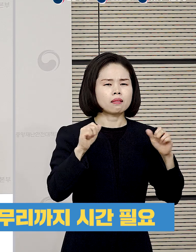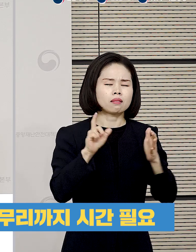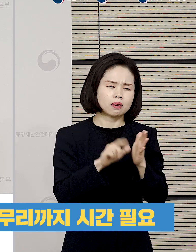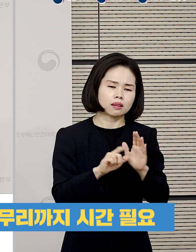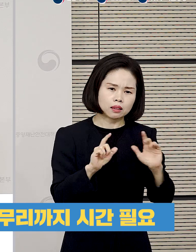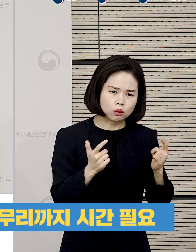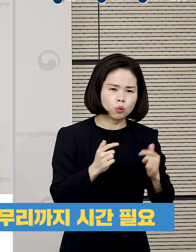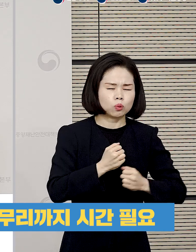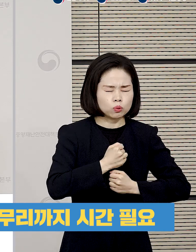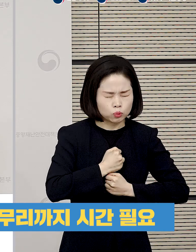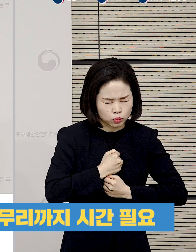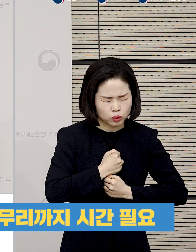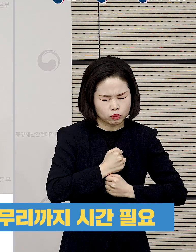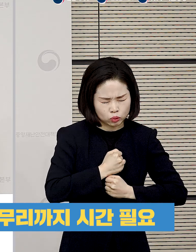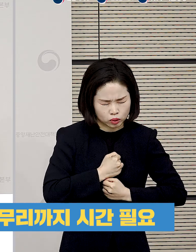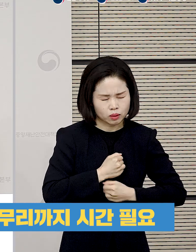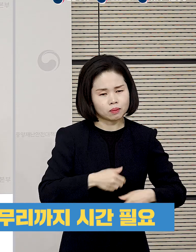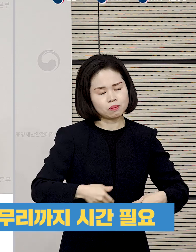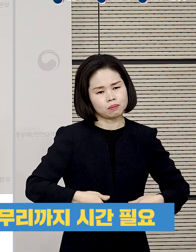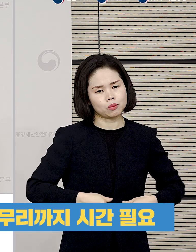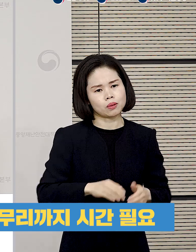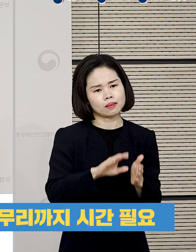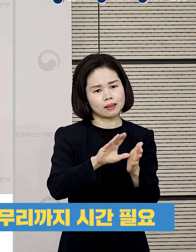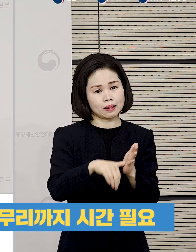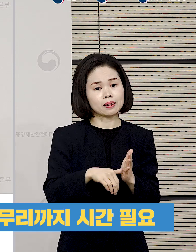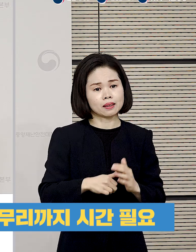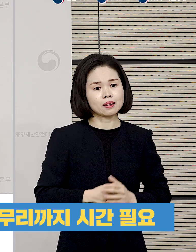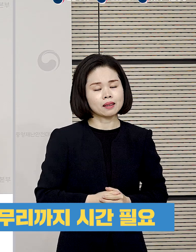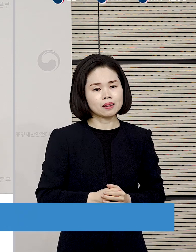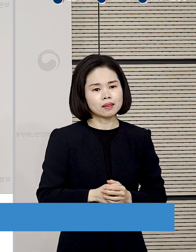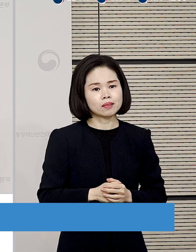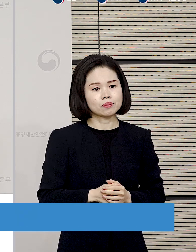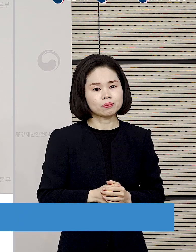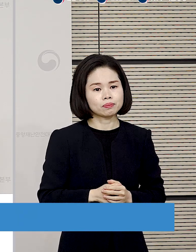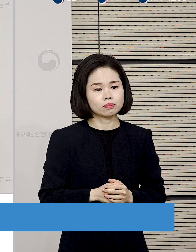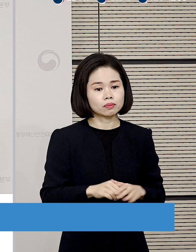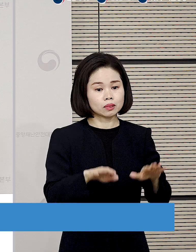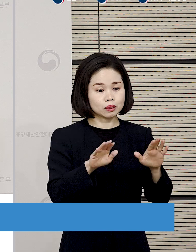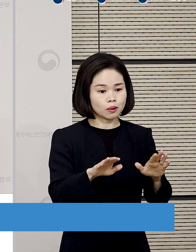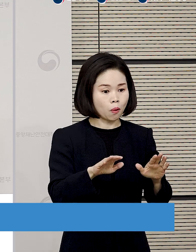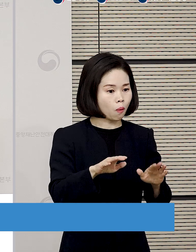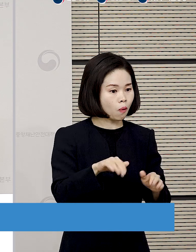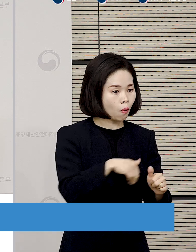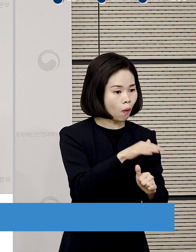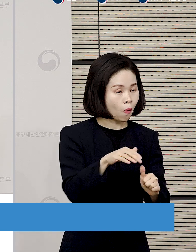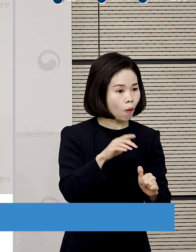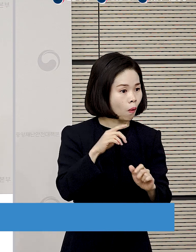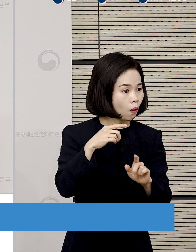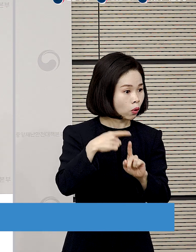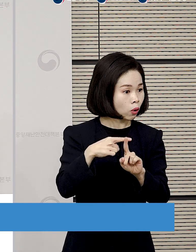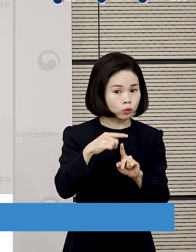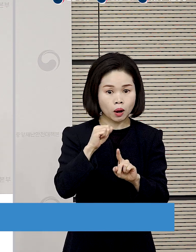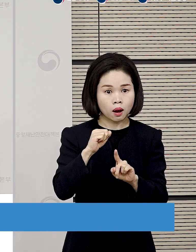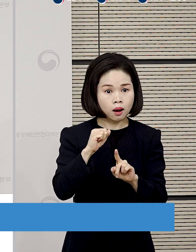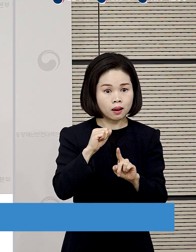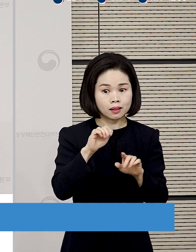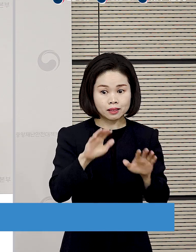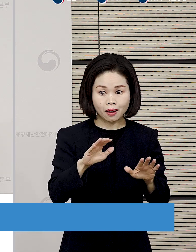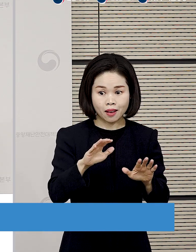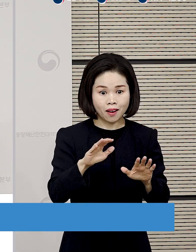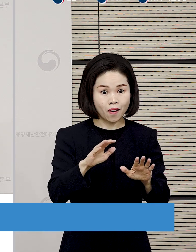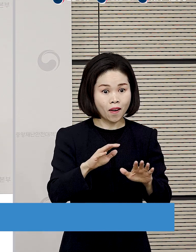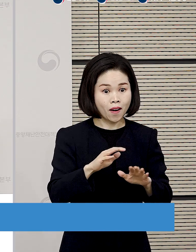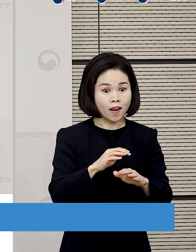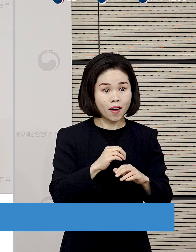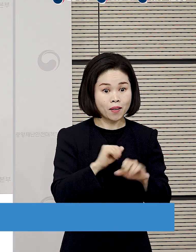데까지는 상당한 시일이 더 필요하리라고 생각을 합니다. 자칫 작은 좋은